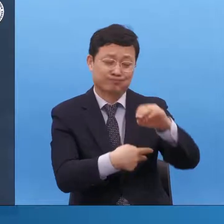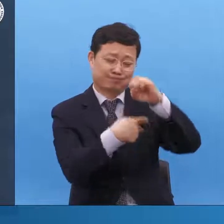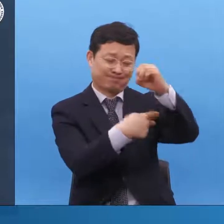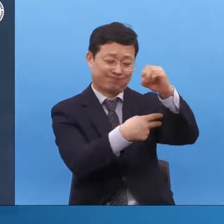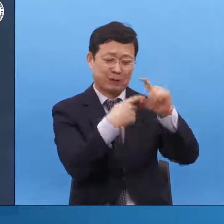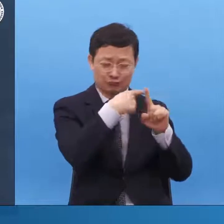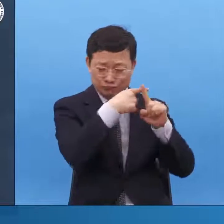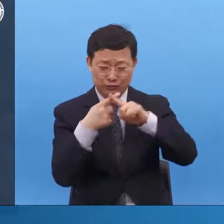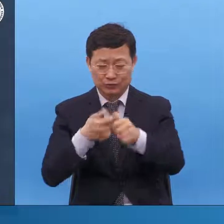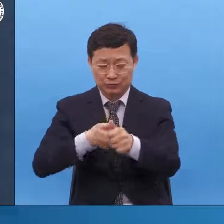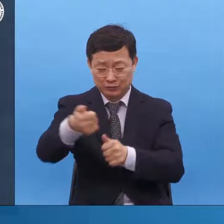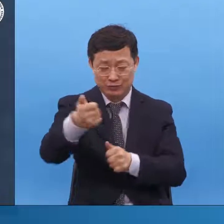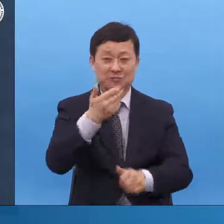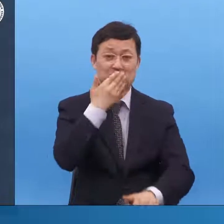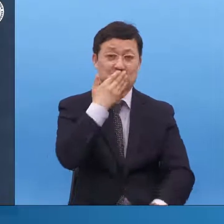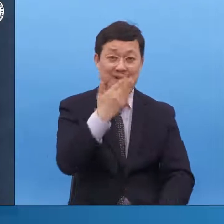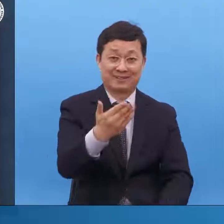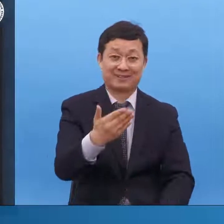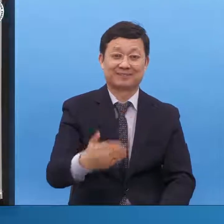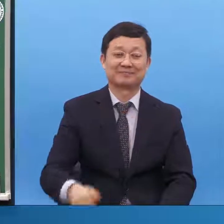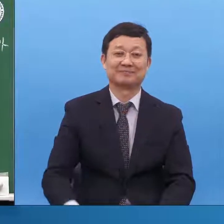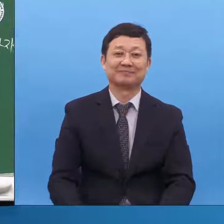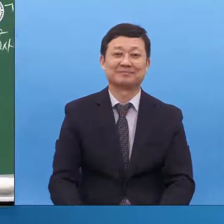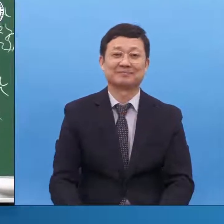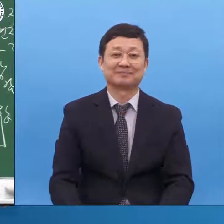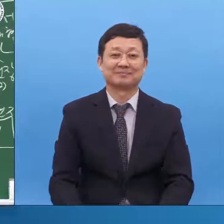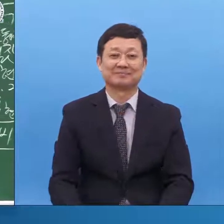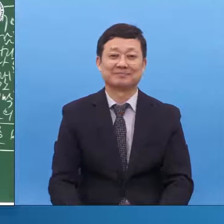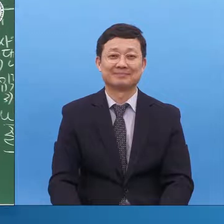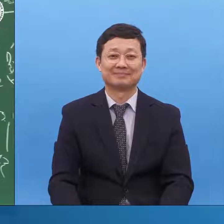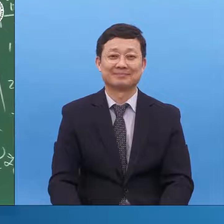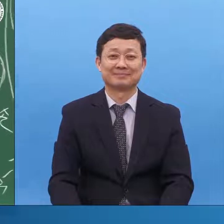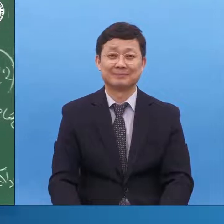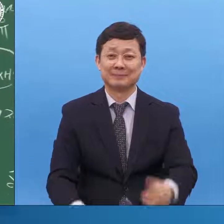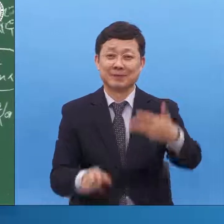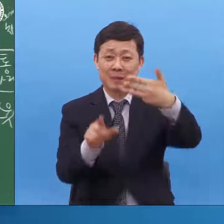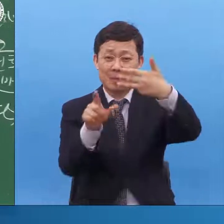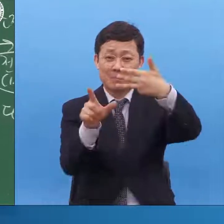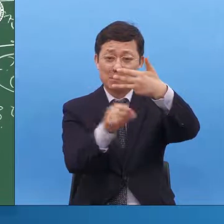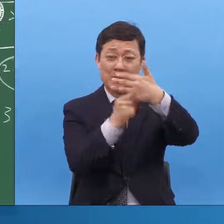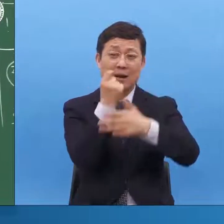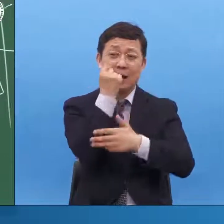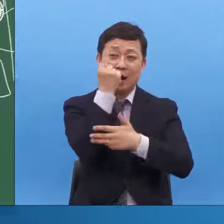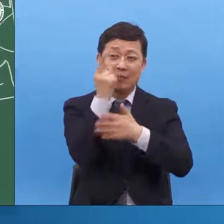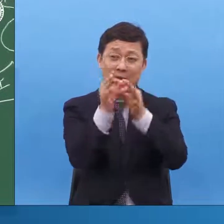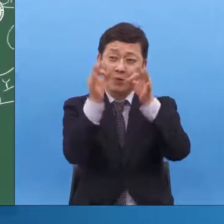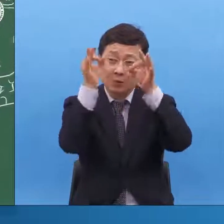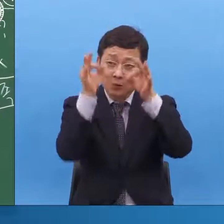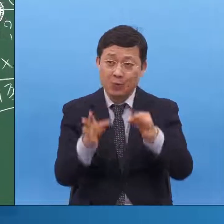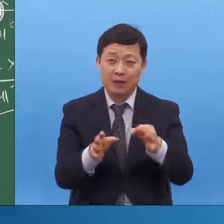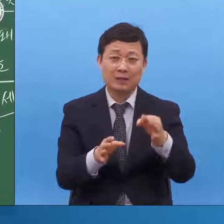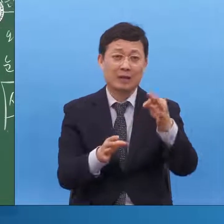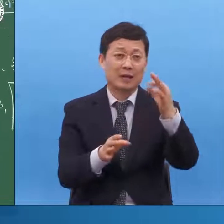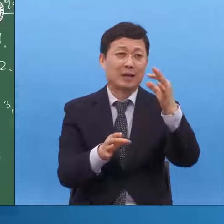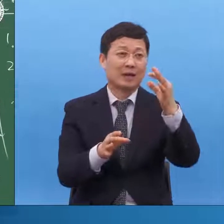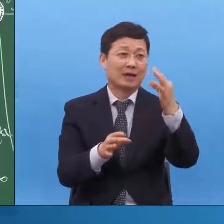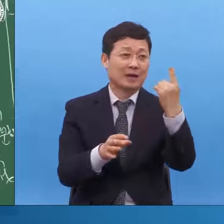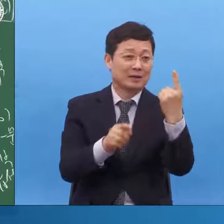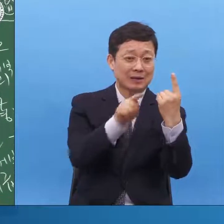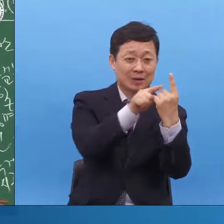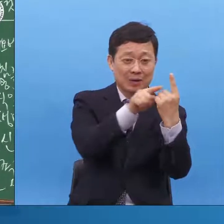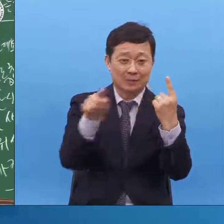We will unconditionally triumph. 자, 이번 달 메시지를 여러분 정리하겠습니다. And so let's organize this month's